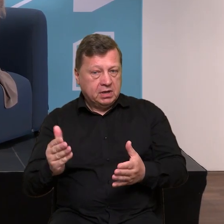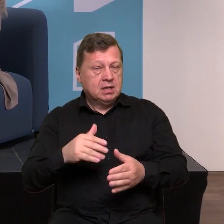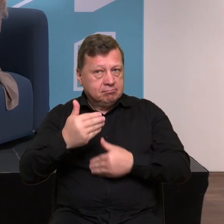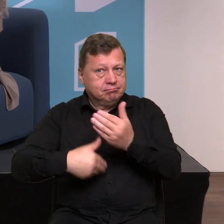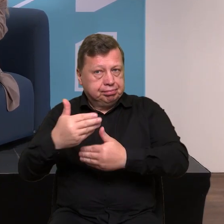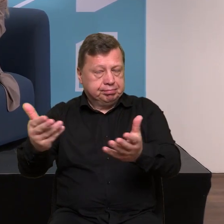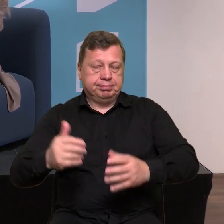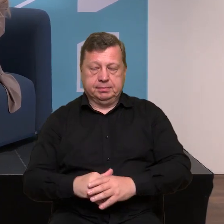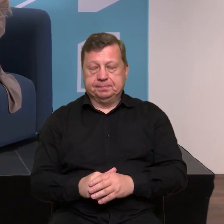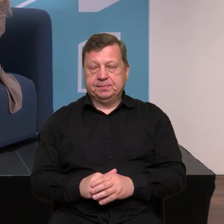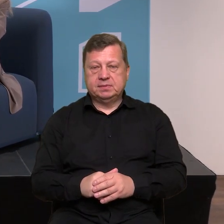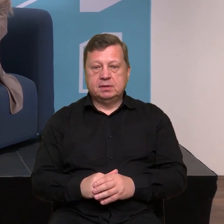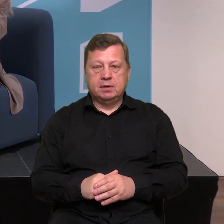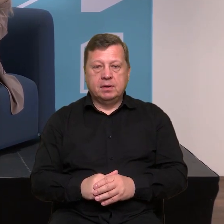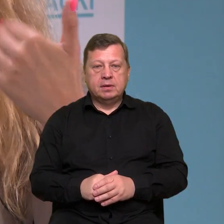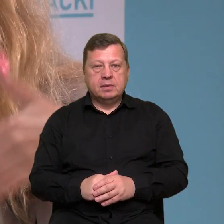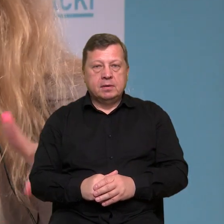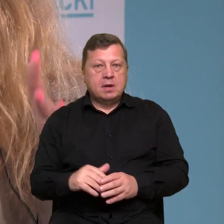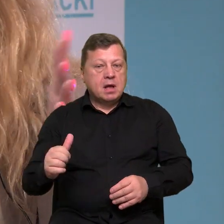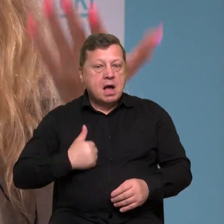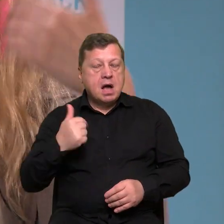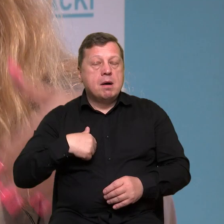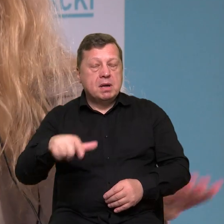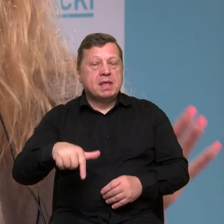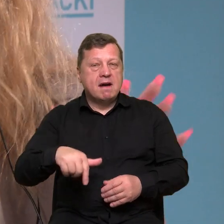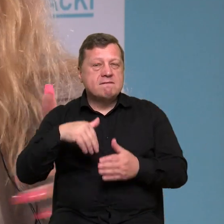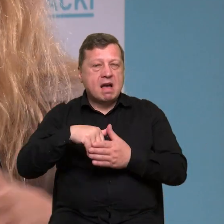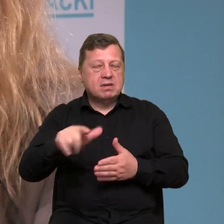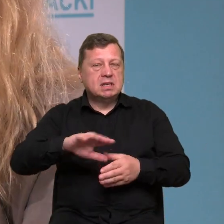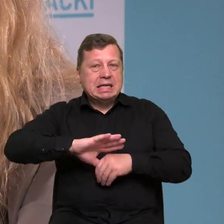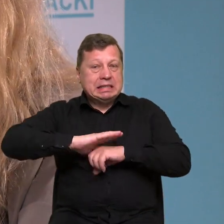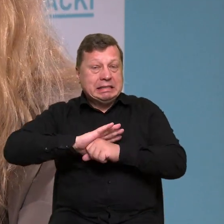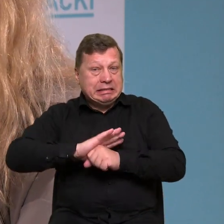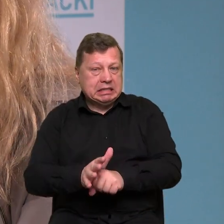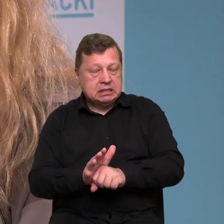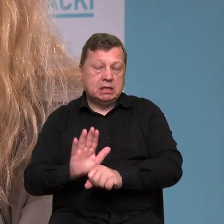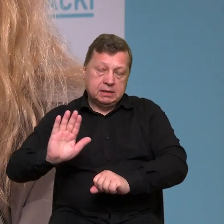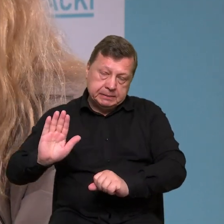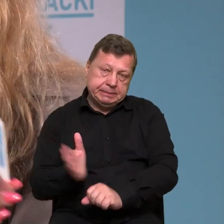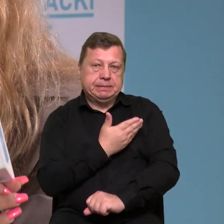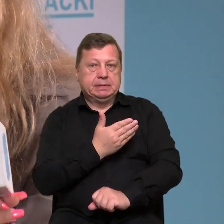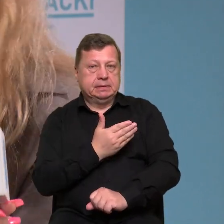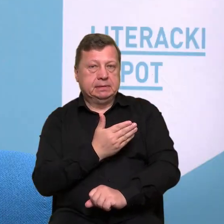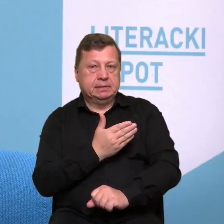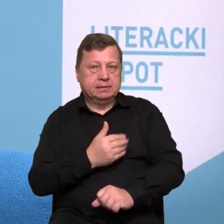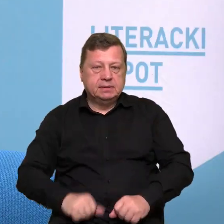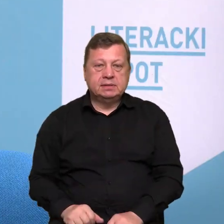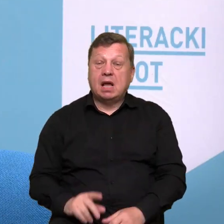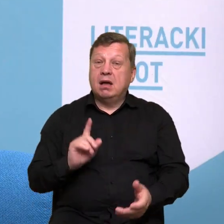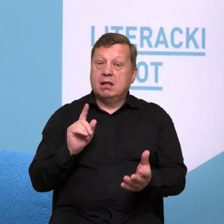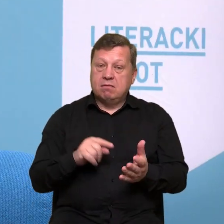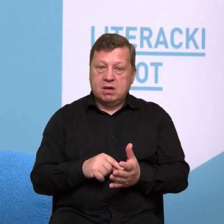ją, żeby ta uwewnętrzniona dyskryminacja też została odrzucona. To